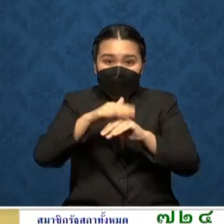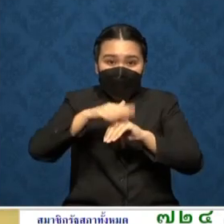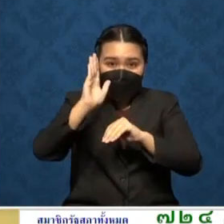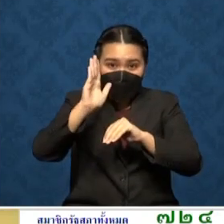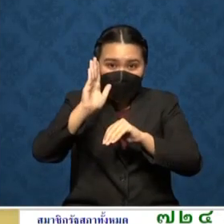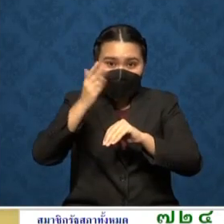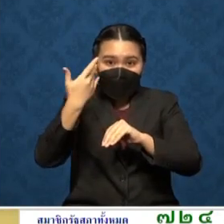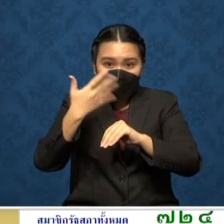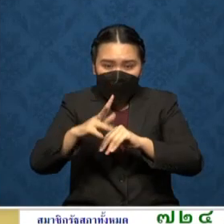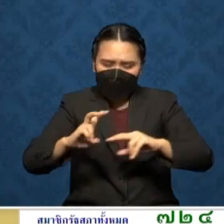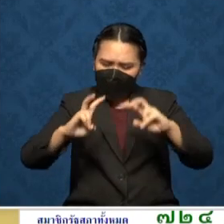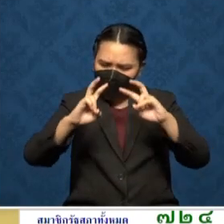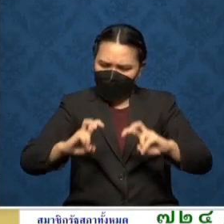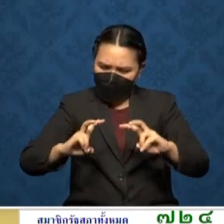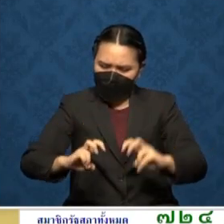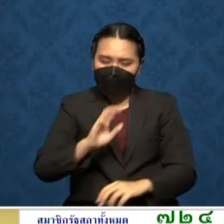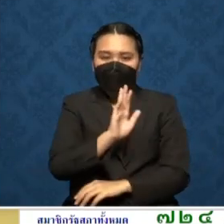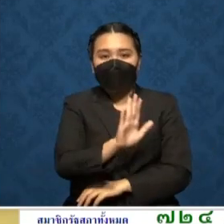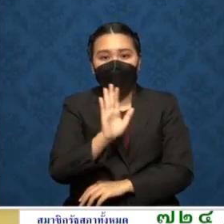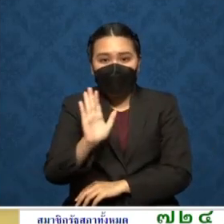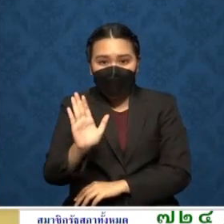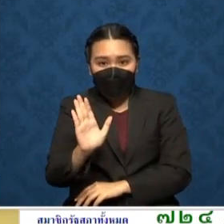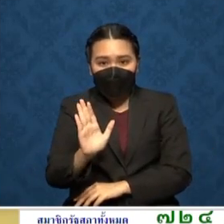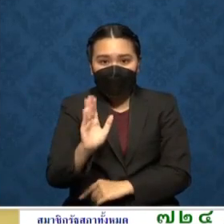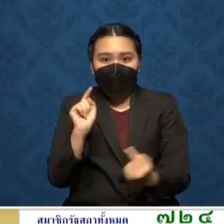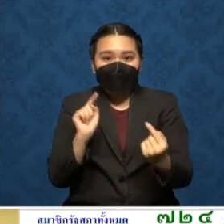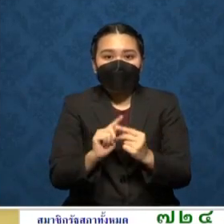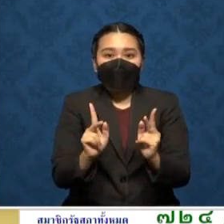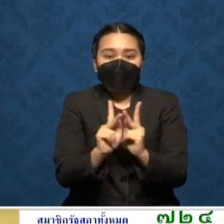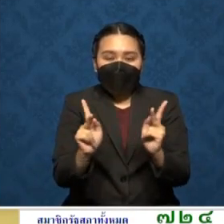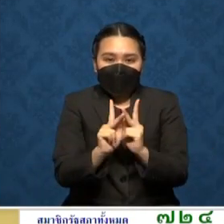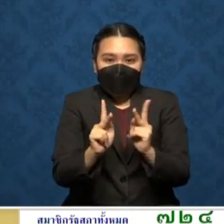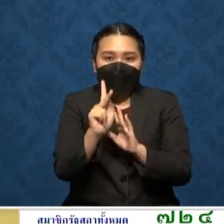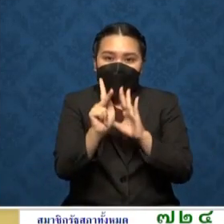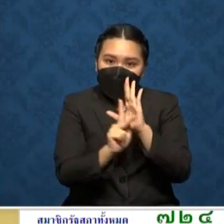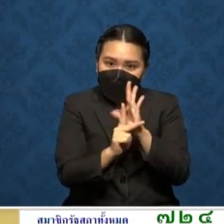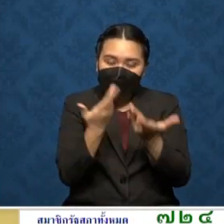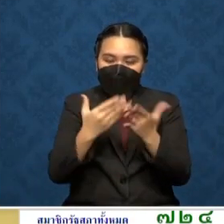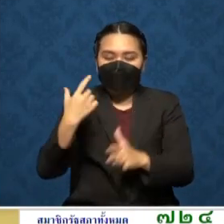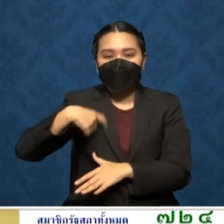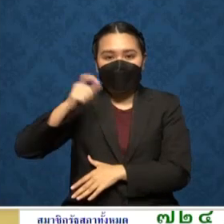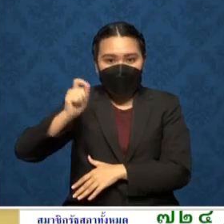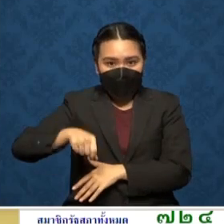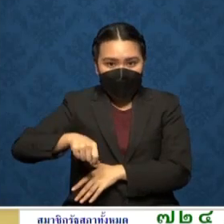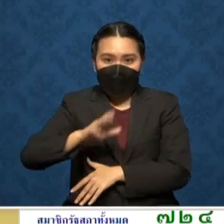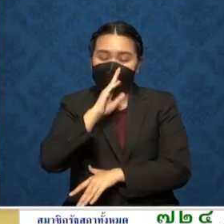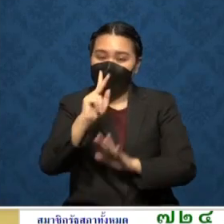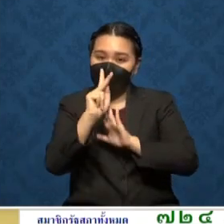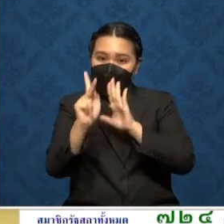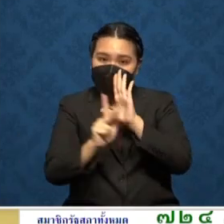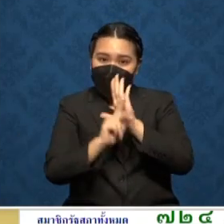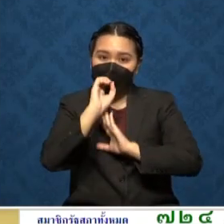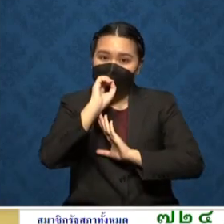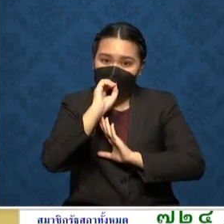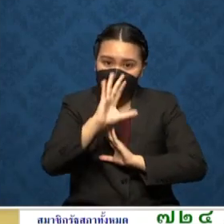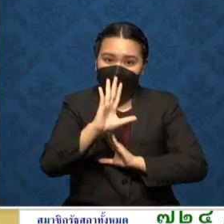ตีความขึ้นไม่ว่าจะโดยคณะกรรมการกฤษฎีกาหรือโดยศาลว่าเมื่อกฎหมายเขียนว่ามาประชุมตัว